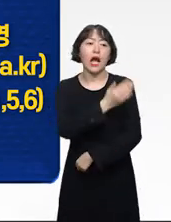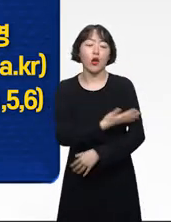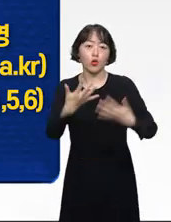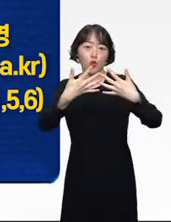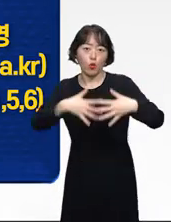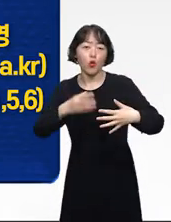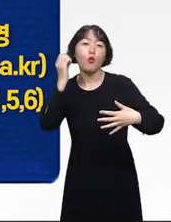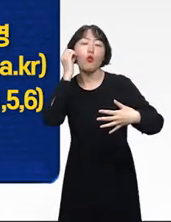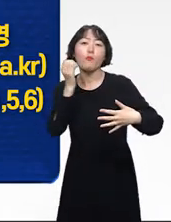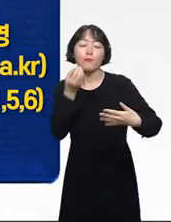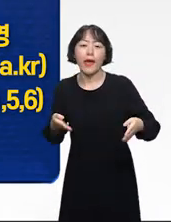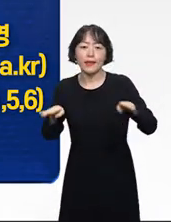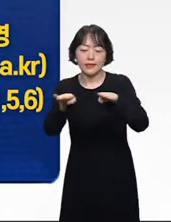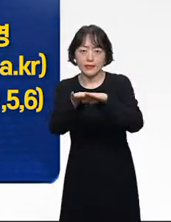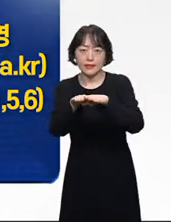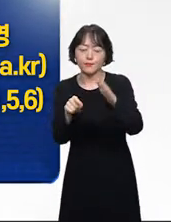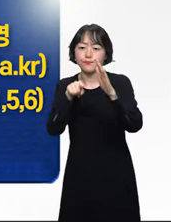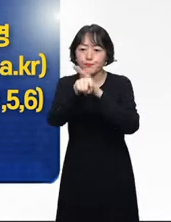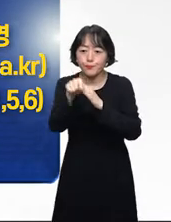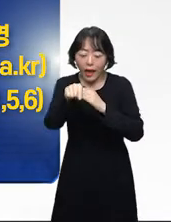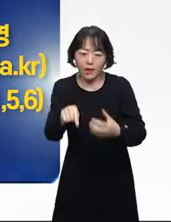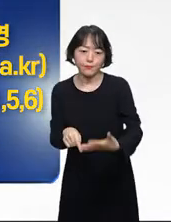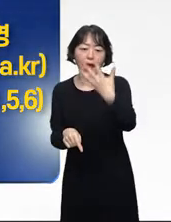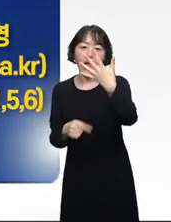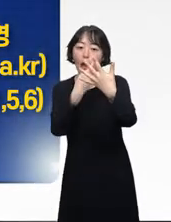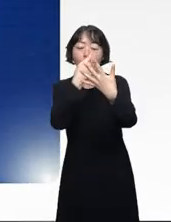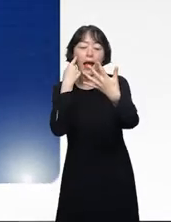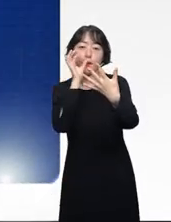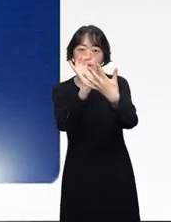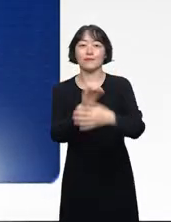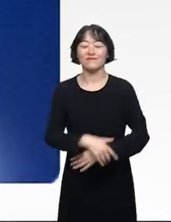평생학습관 홈페이지 모집 공고문을 참고해 주시기 바랍니다.